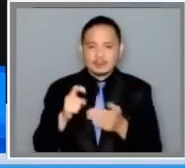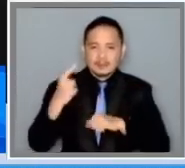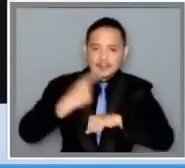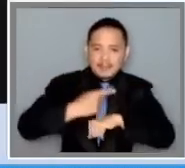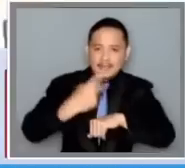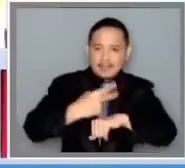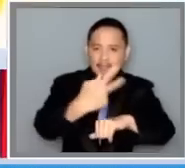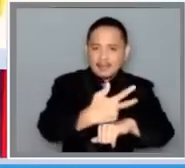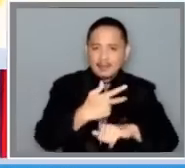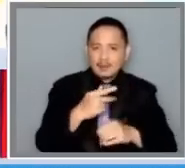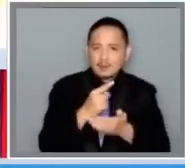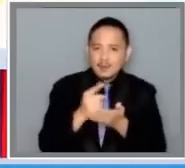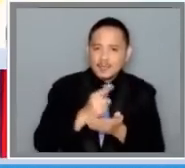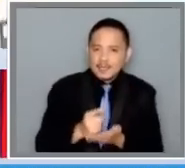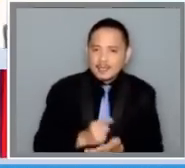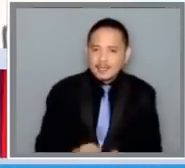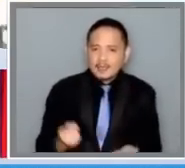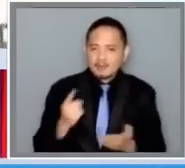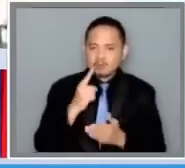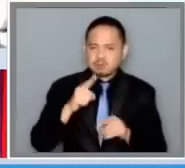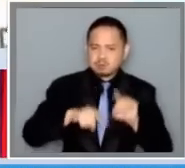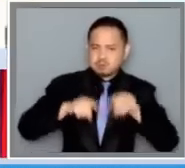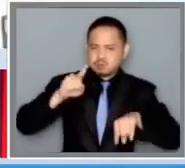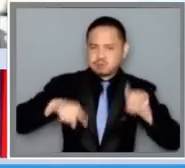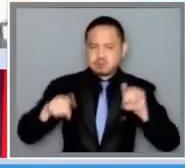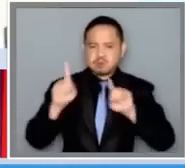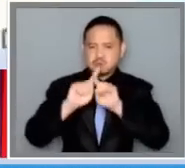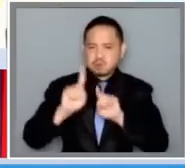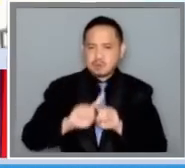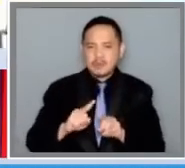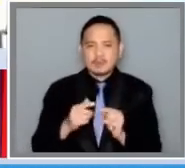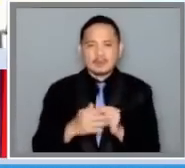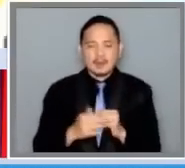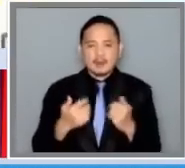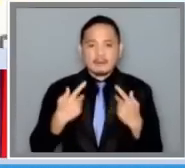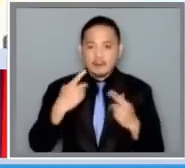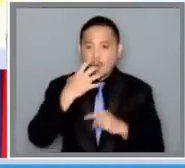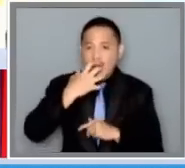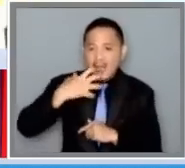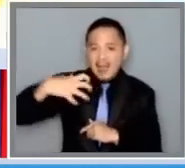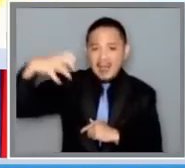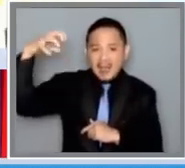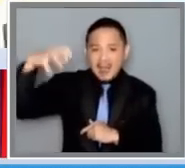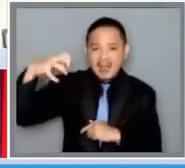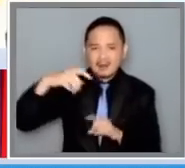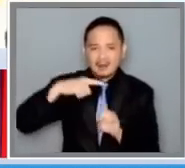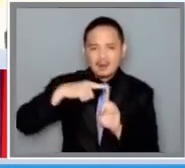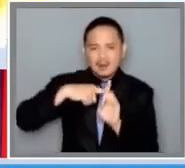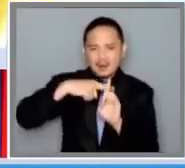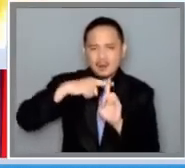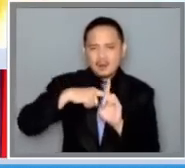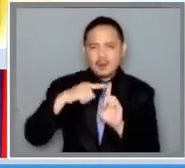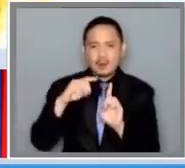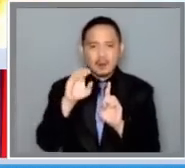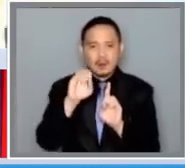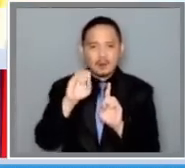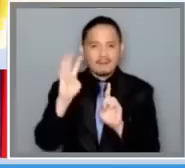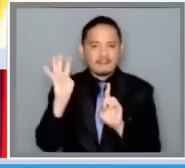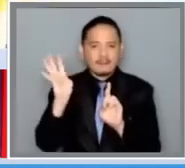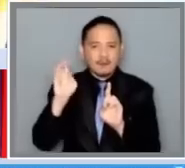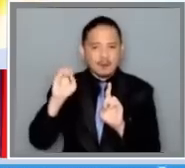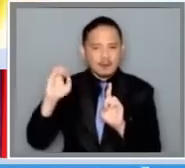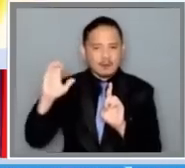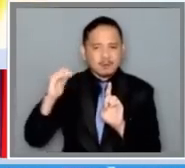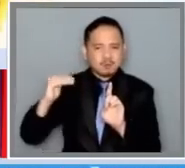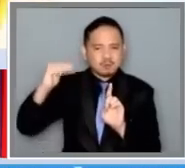paiba-iba. Nakakaroon tayo ng heat index na umaabot ng 40. Tapos biglang uulan ng hapon o kaya uulan